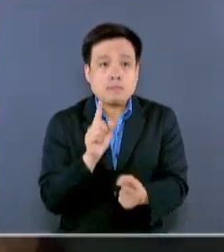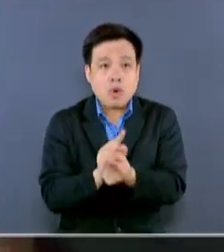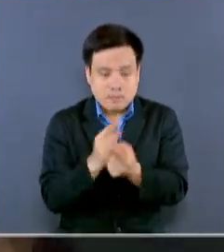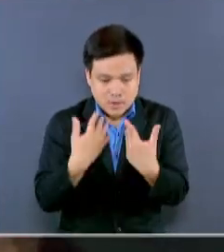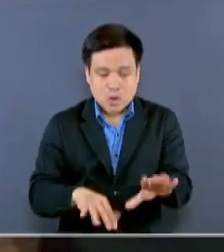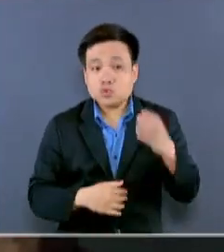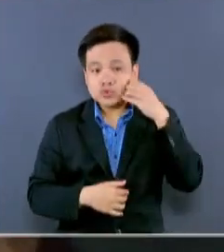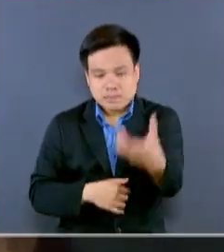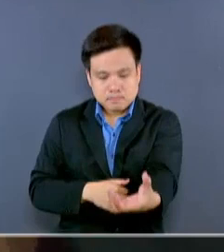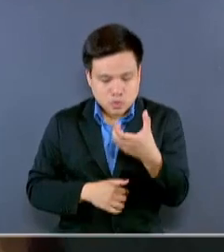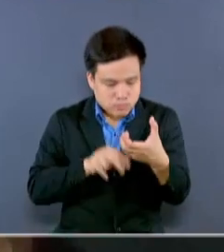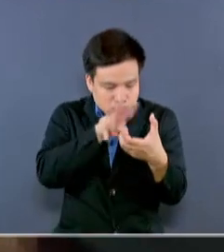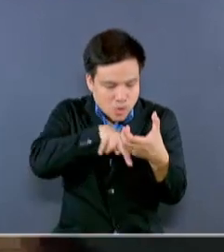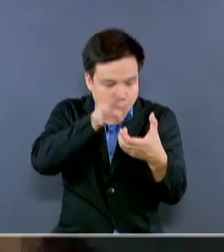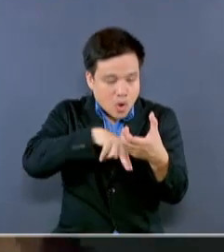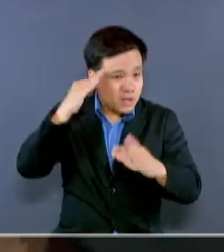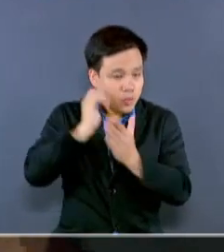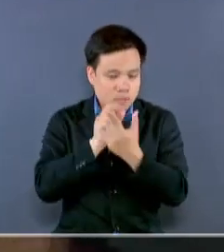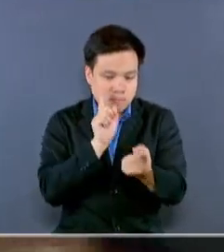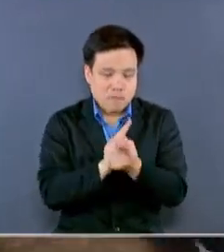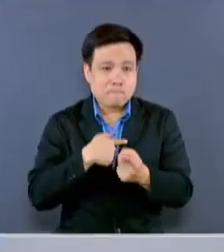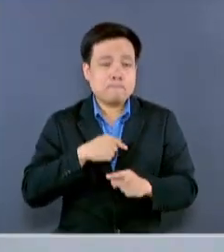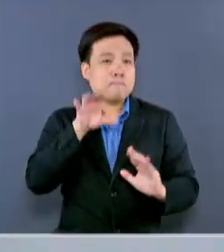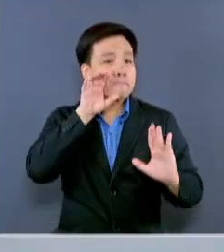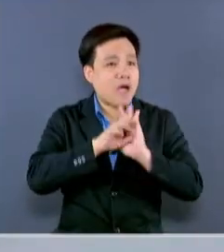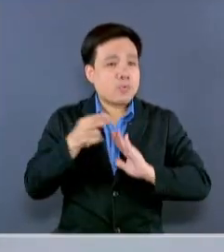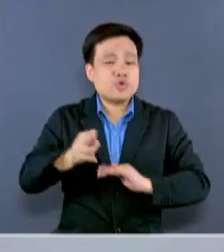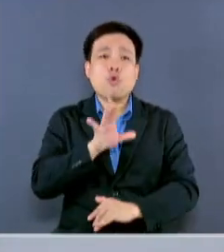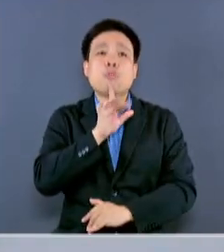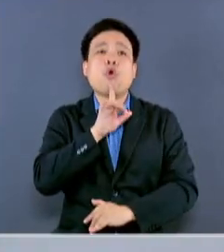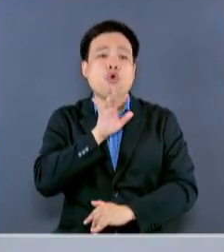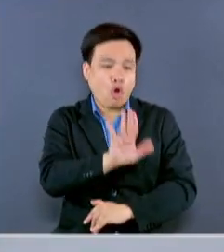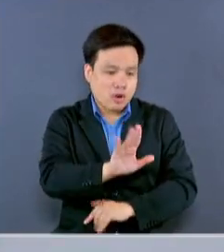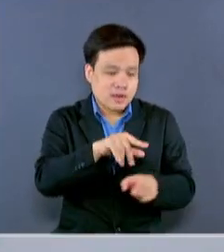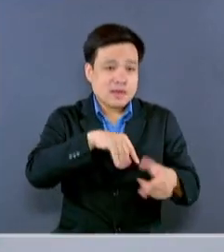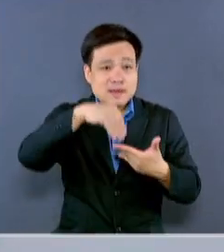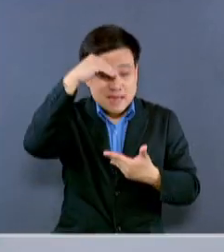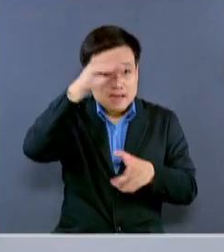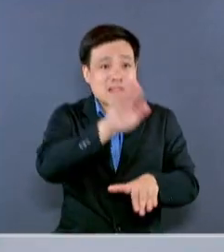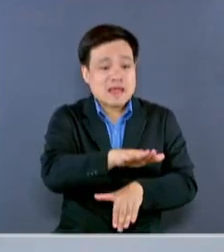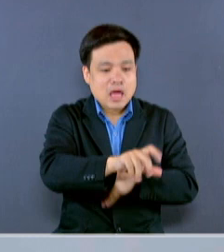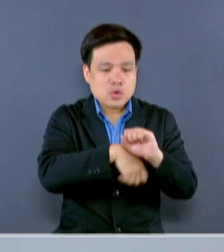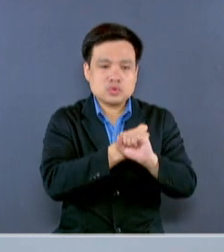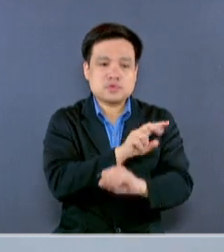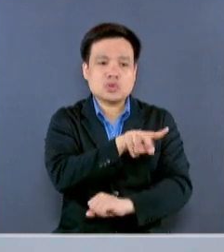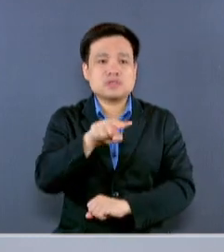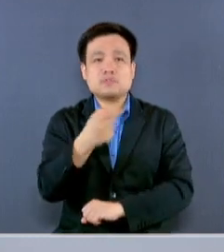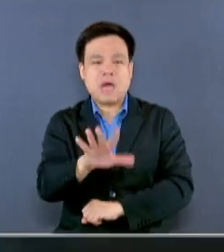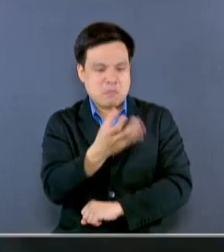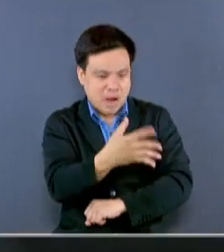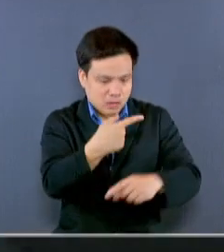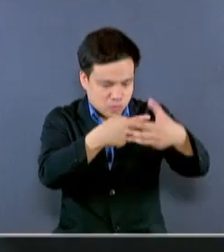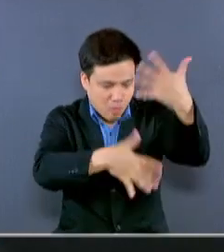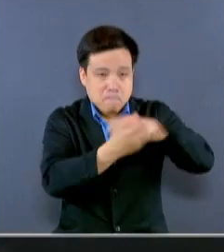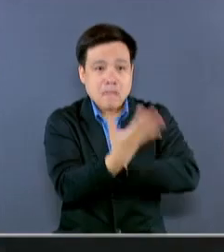โป๊ฮะของเด็กชายอายุ 12-15ปีจำนวนมากก็เลยได้มีการตรวจยึดก่อนมีการนำตัวมาสอบสวนที่โรง